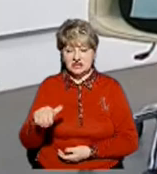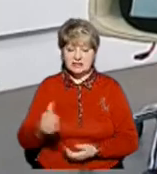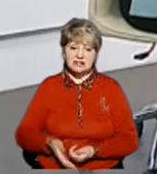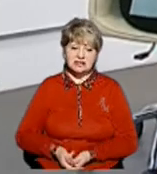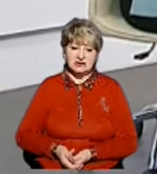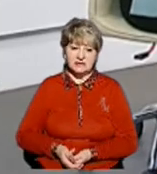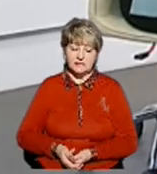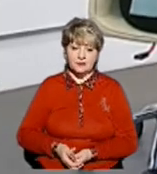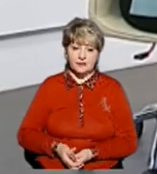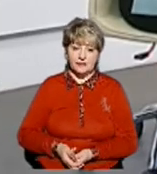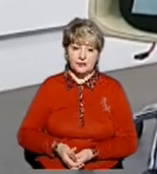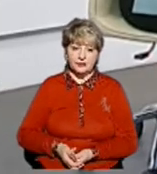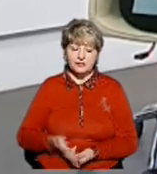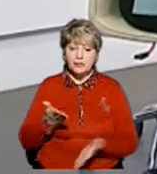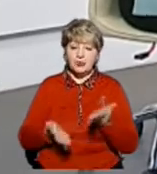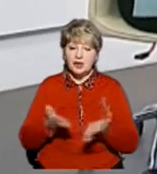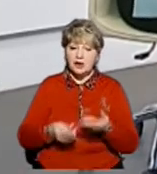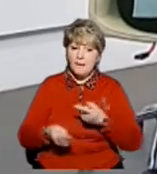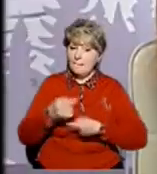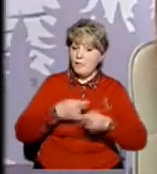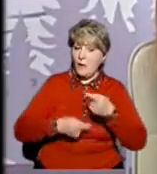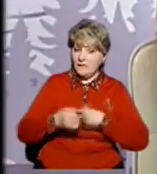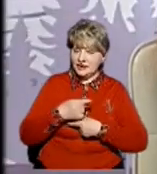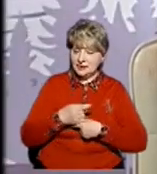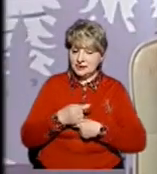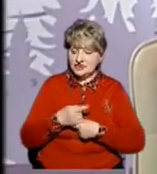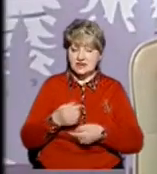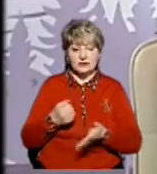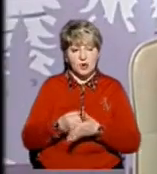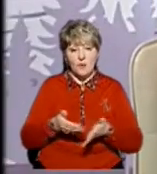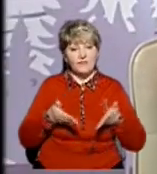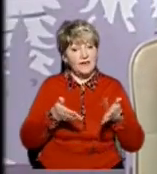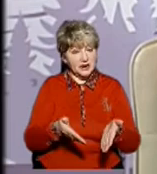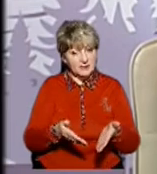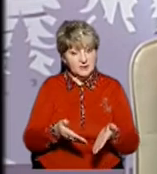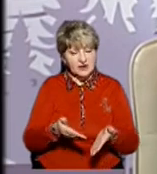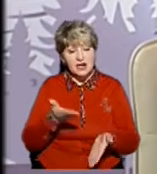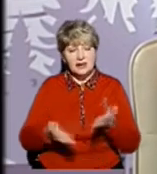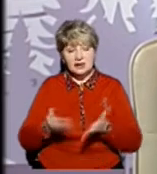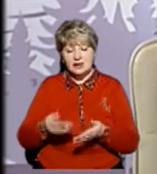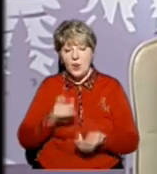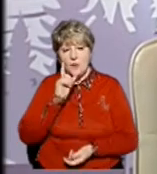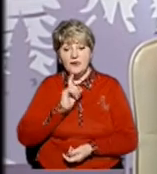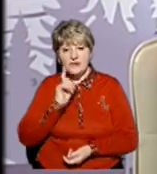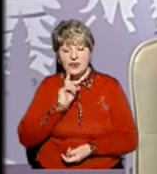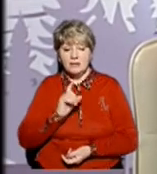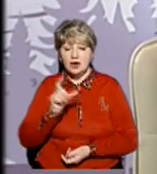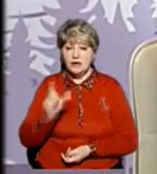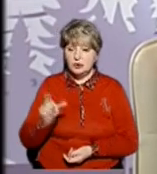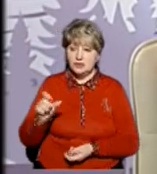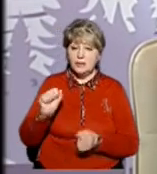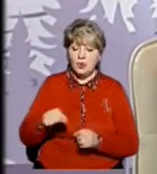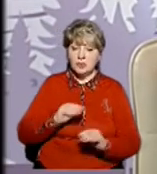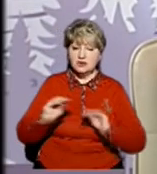Угу. Зрозуміло. Якщо повернутися до варіанту, яке надає місто, ви на початку зазначили, що тимчасово евакуйовані люди